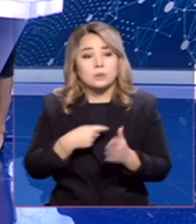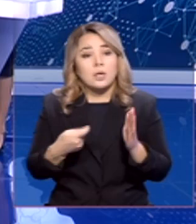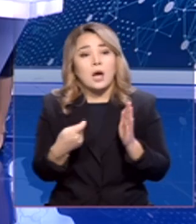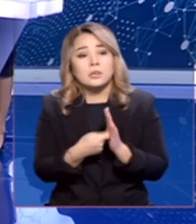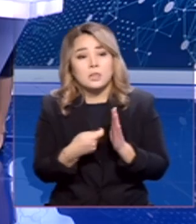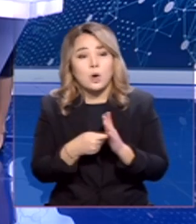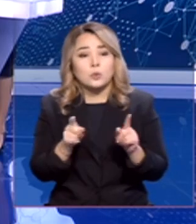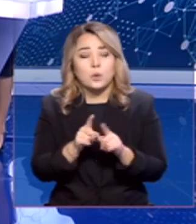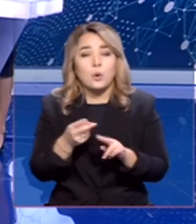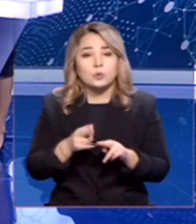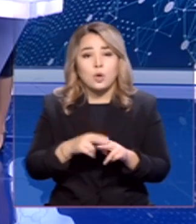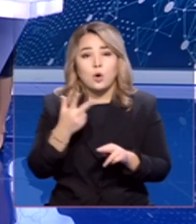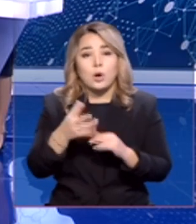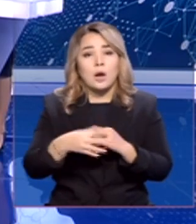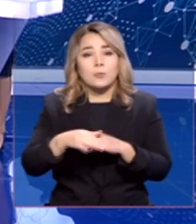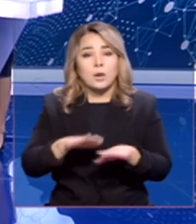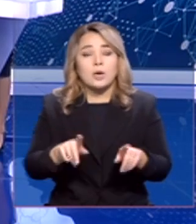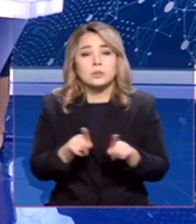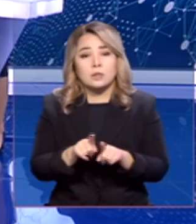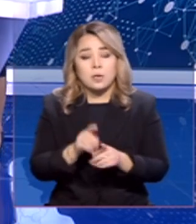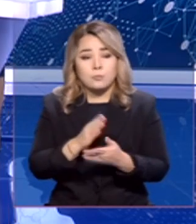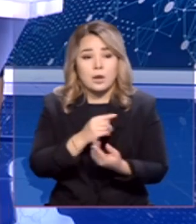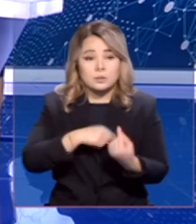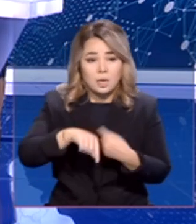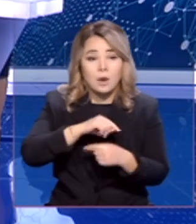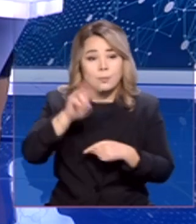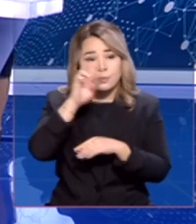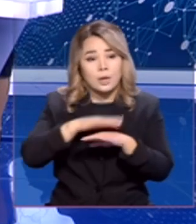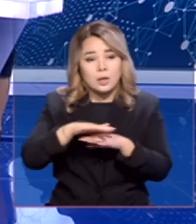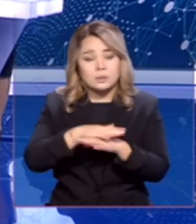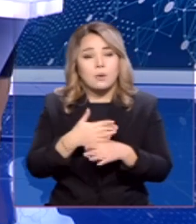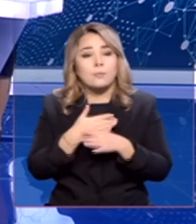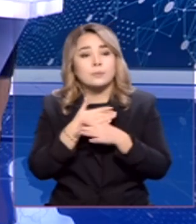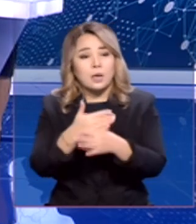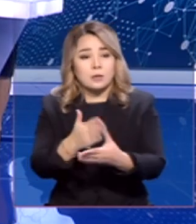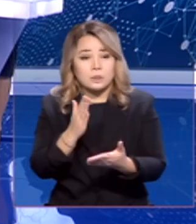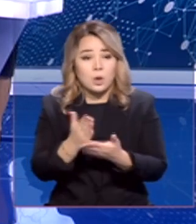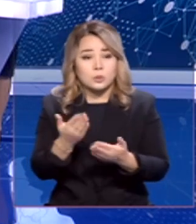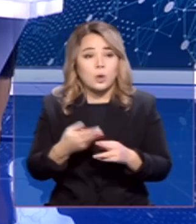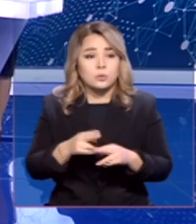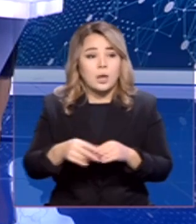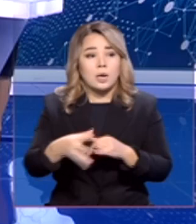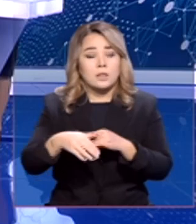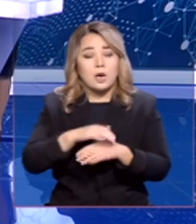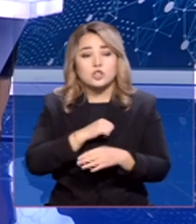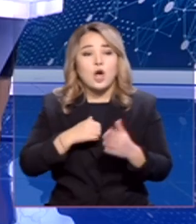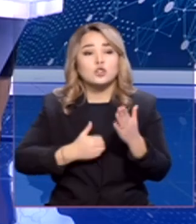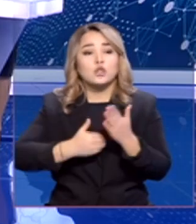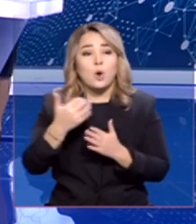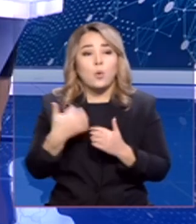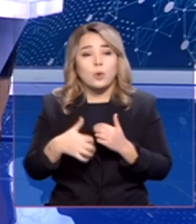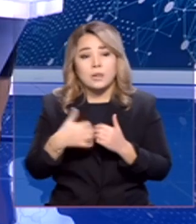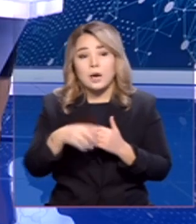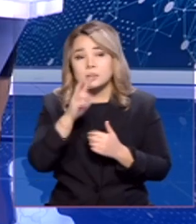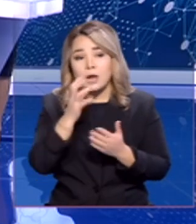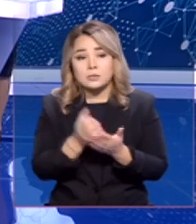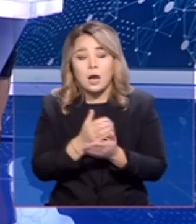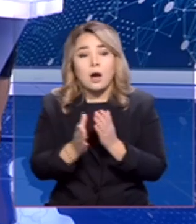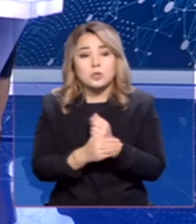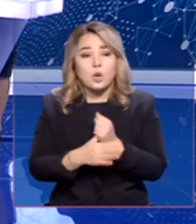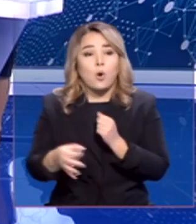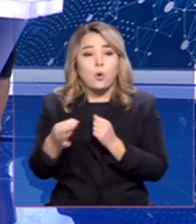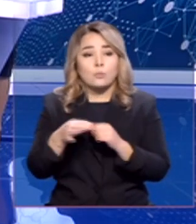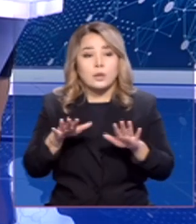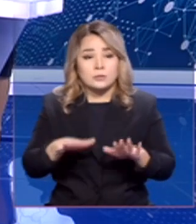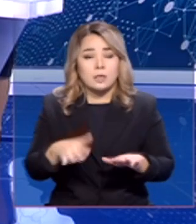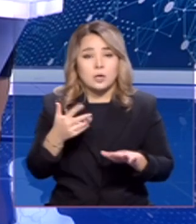асырап отырғанда осы үш аймақ қана. Қалған облыстар мемлекеттің дотациясында. Өңірлер бойынша ең жоғары орташа жалақыда Атырау